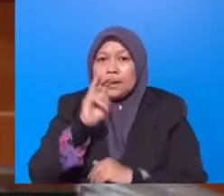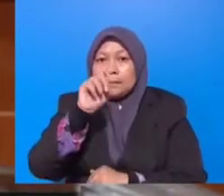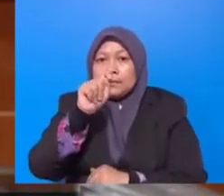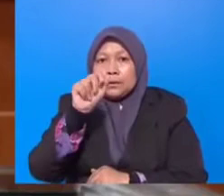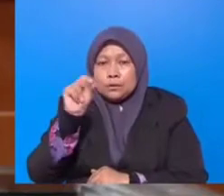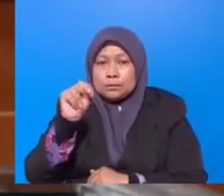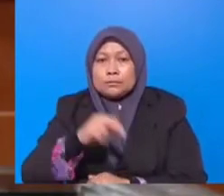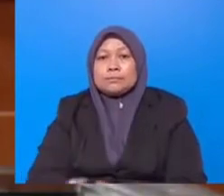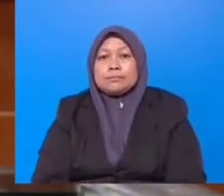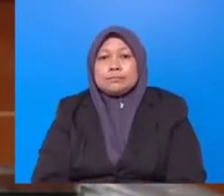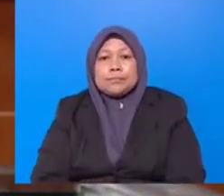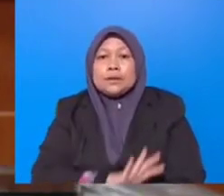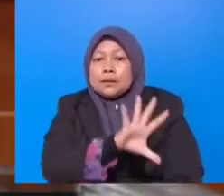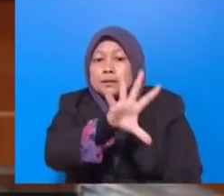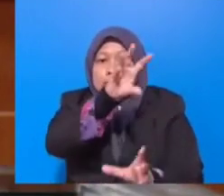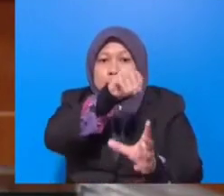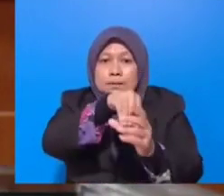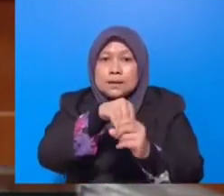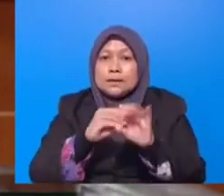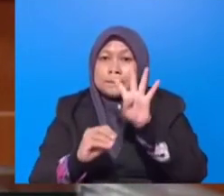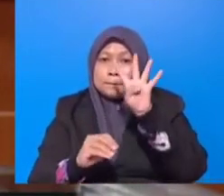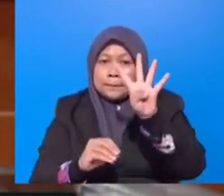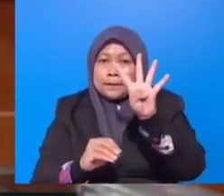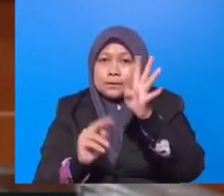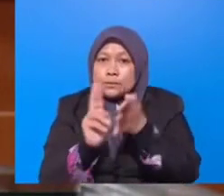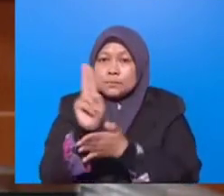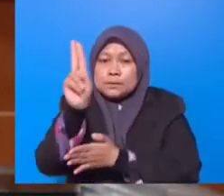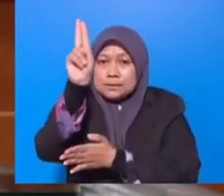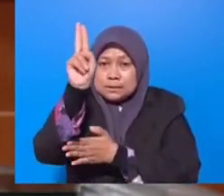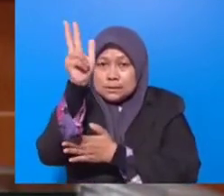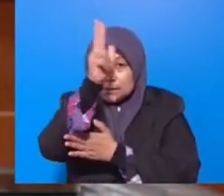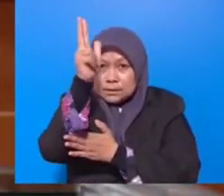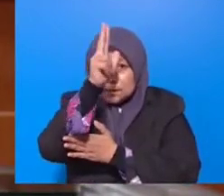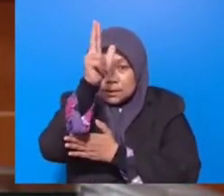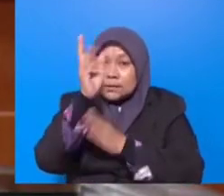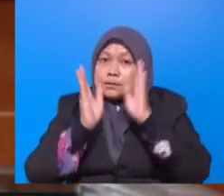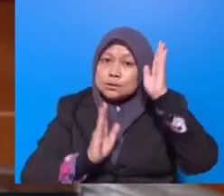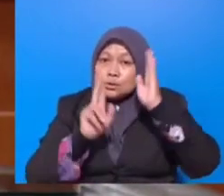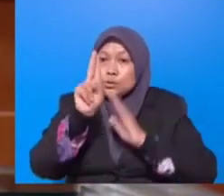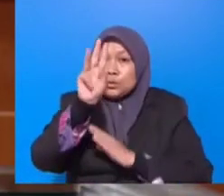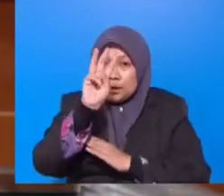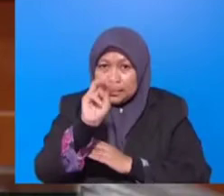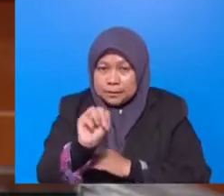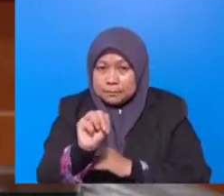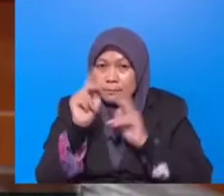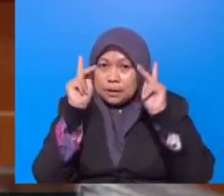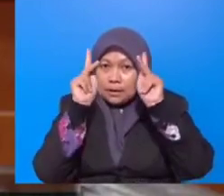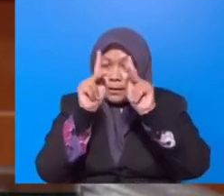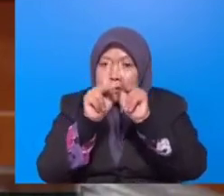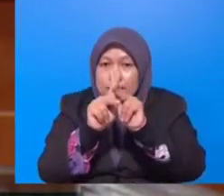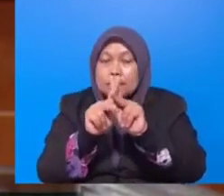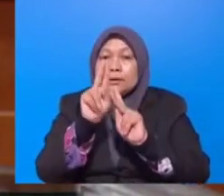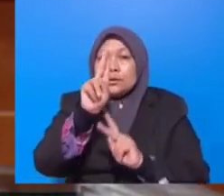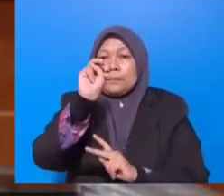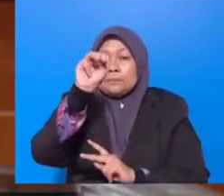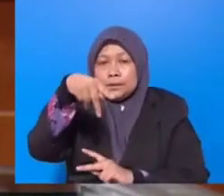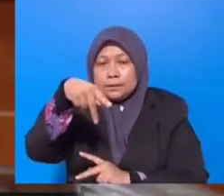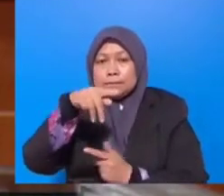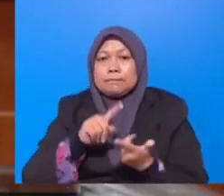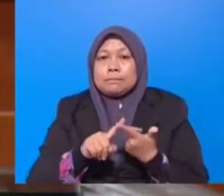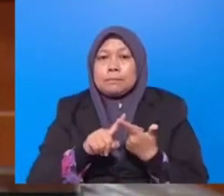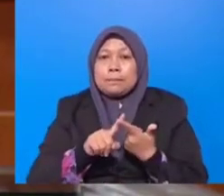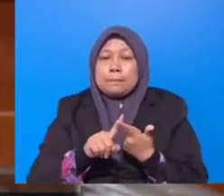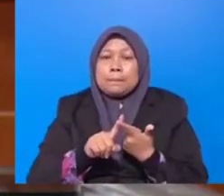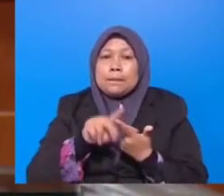and turn yang terdiri daripada 4yy awam Yin Desa Pahang bpq